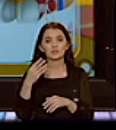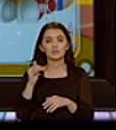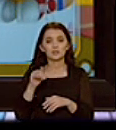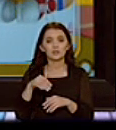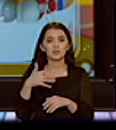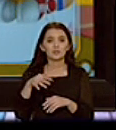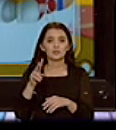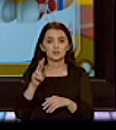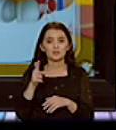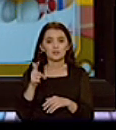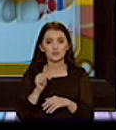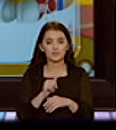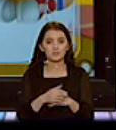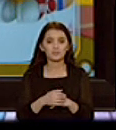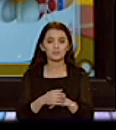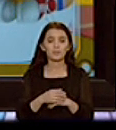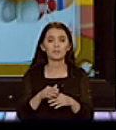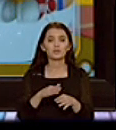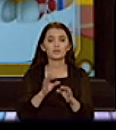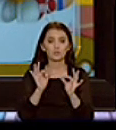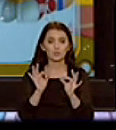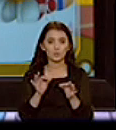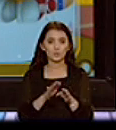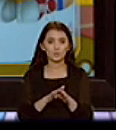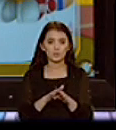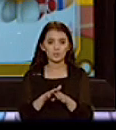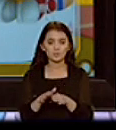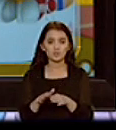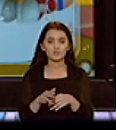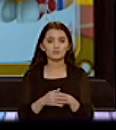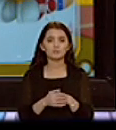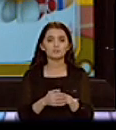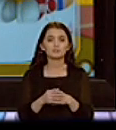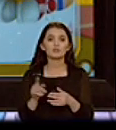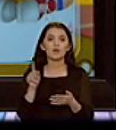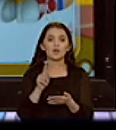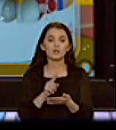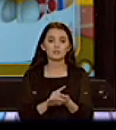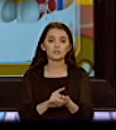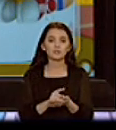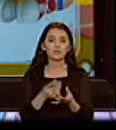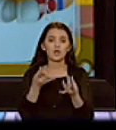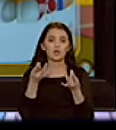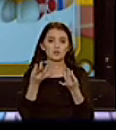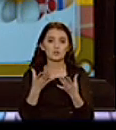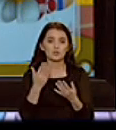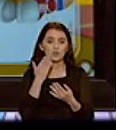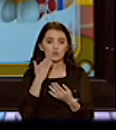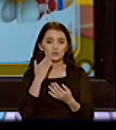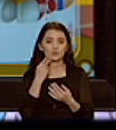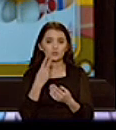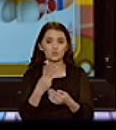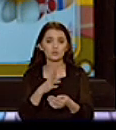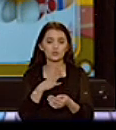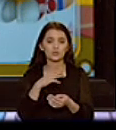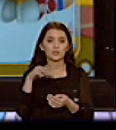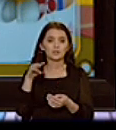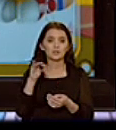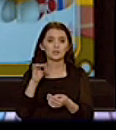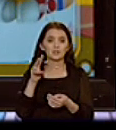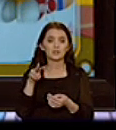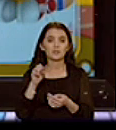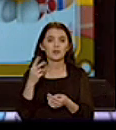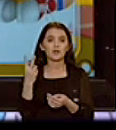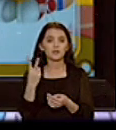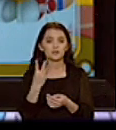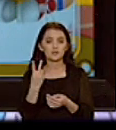40052 ga. Tenglamani to'g'ri bajaribsizmi? Bu albatta sodda ko'rinishdagi tenglama.